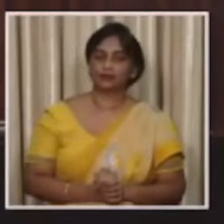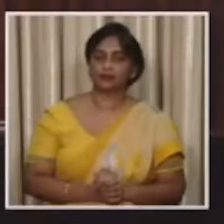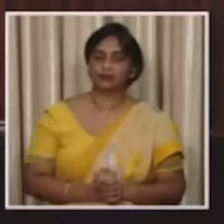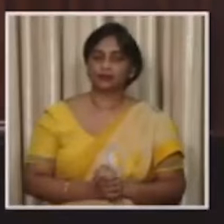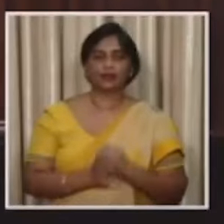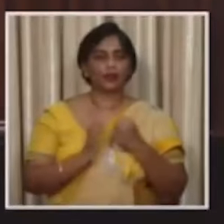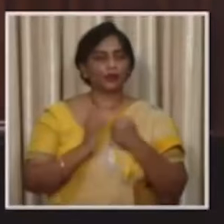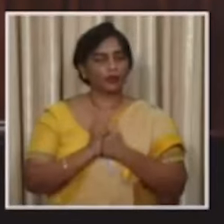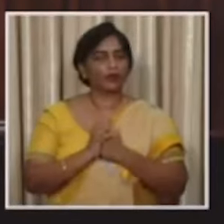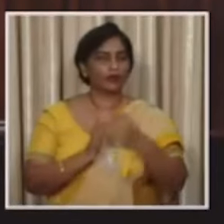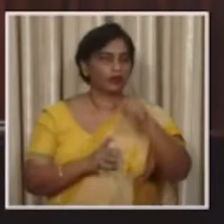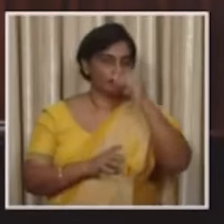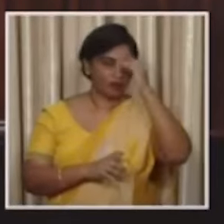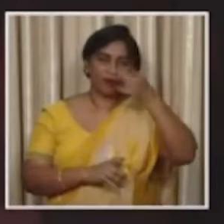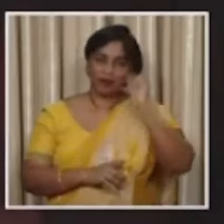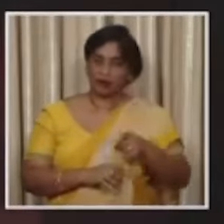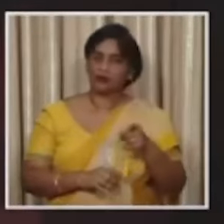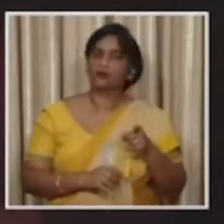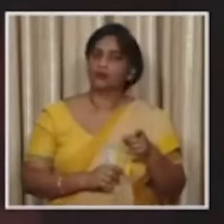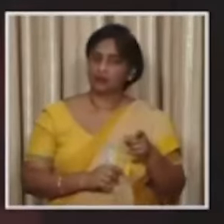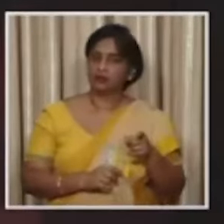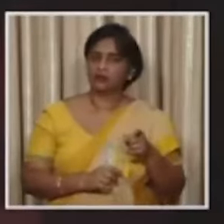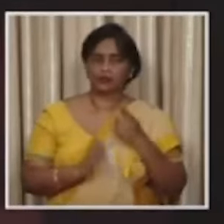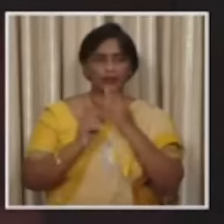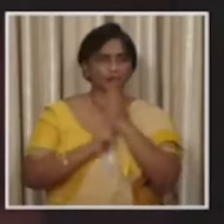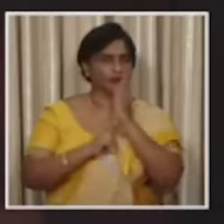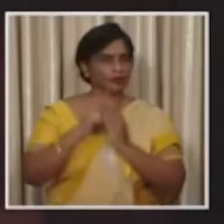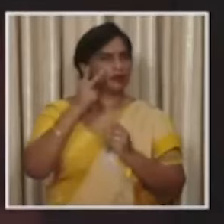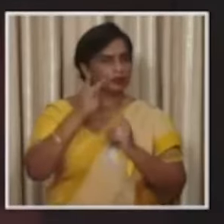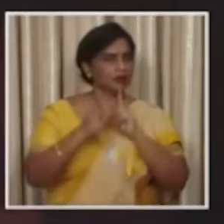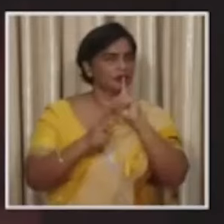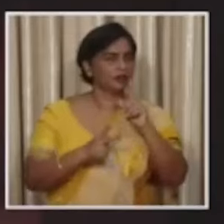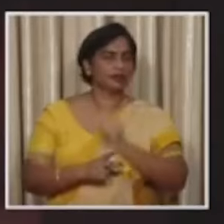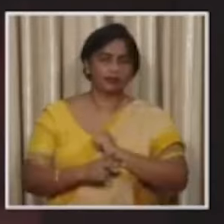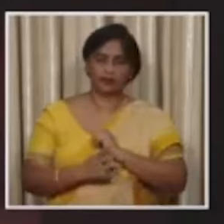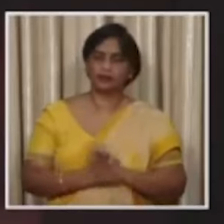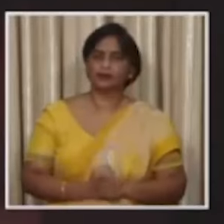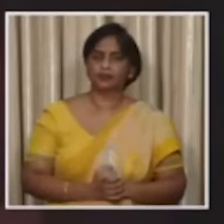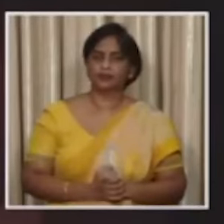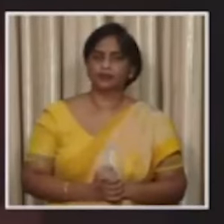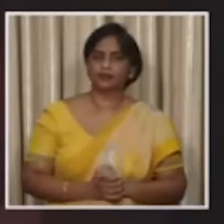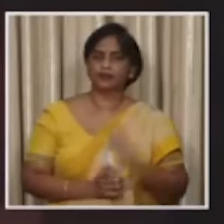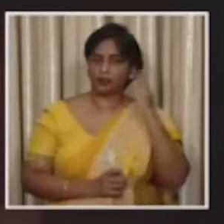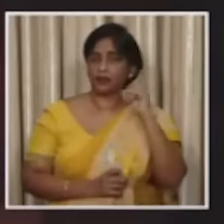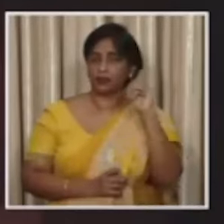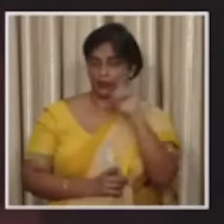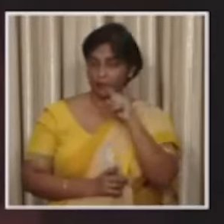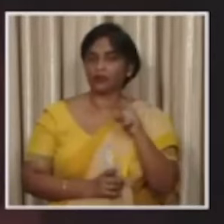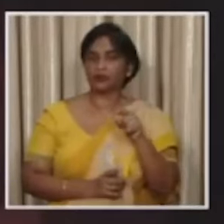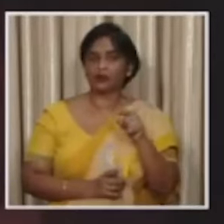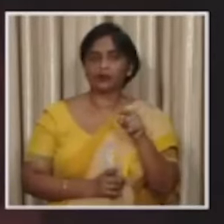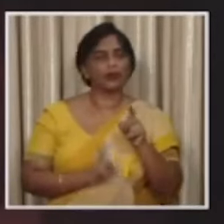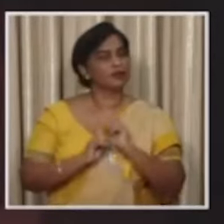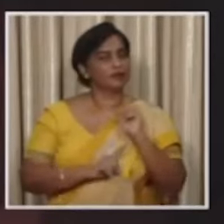දරු සභානායකතුමාගේ අවසර ඇතිව මං කරුණු දෙකක් ඉදිරිපත් කරන්න කැමති. විශේෂයෙන්ම පළමුවෙන්ම මම හිතන්නේ